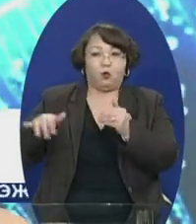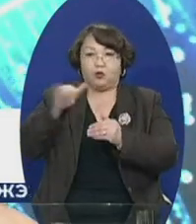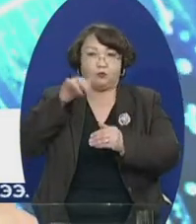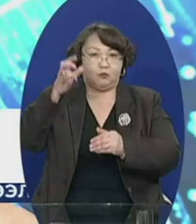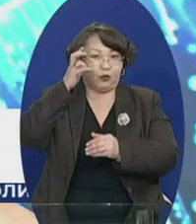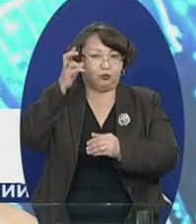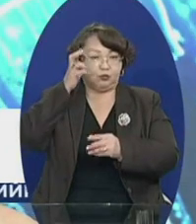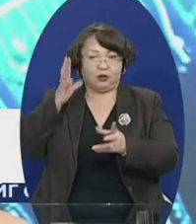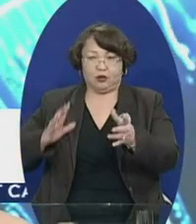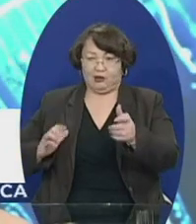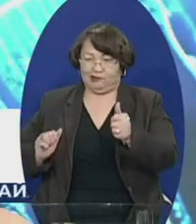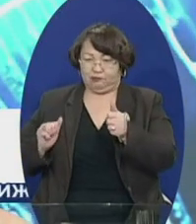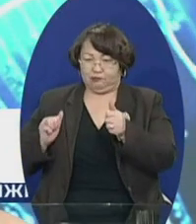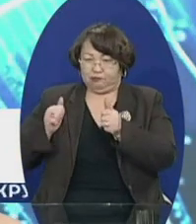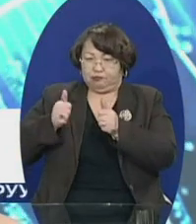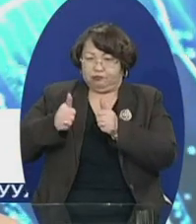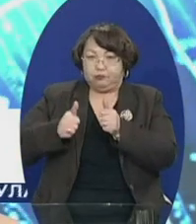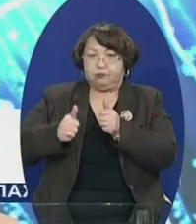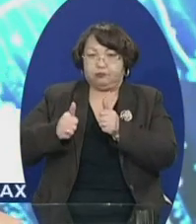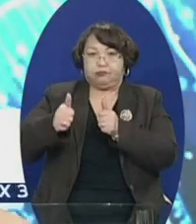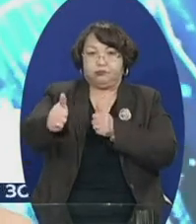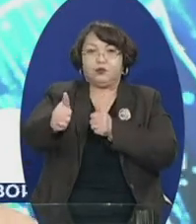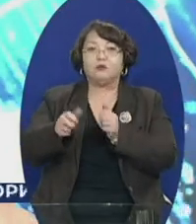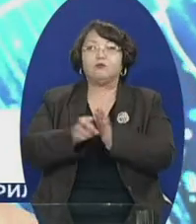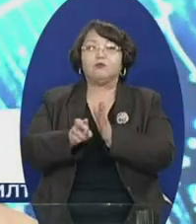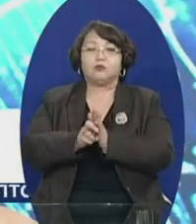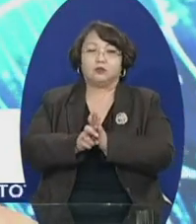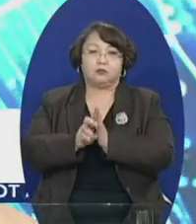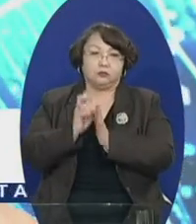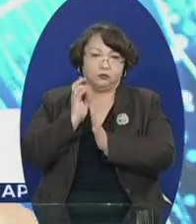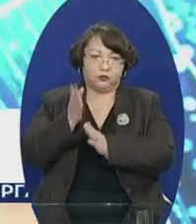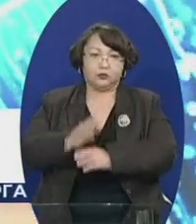дэлхийд давмгайлах тэргүүл хэмжээнд очих боломжтой.